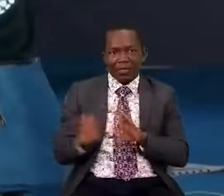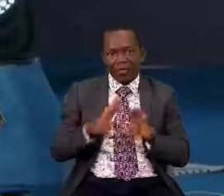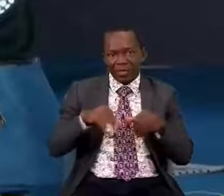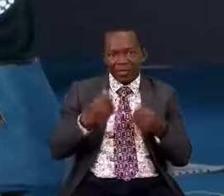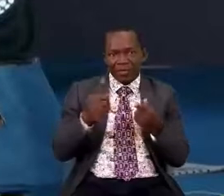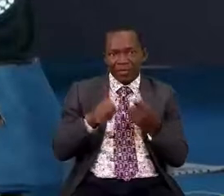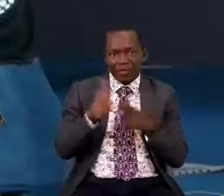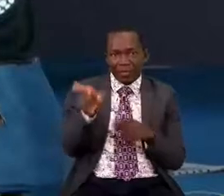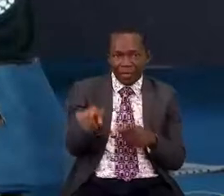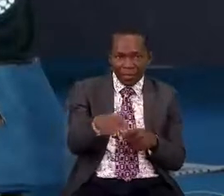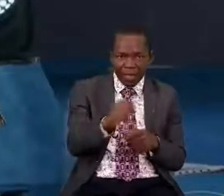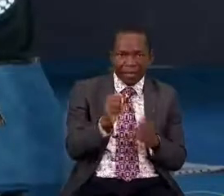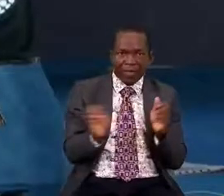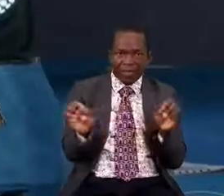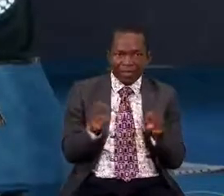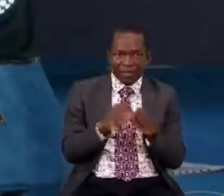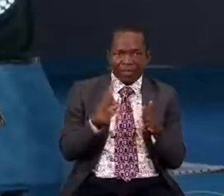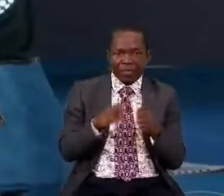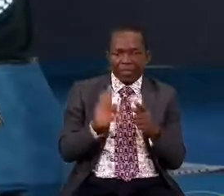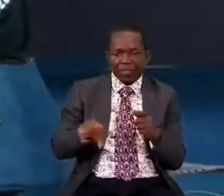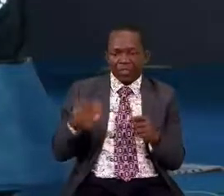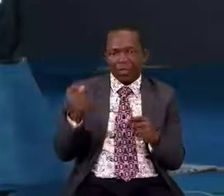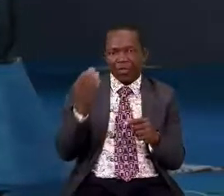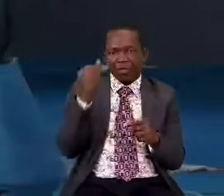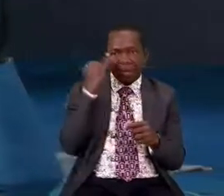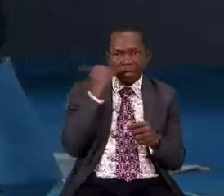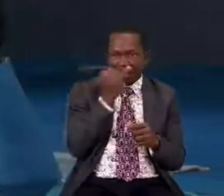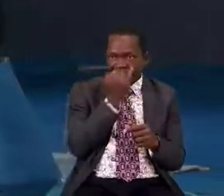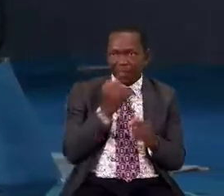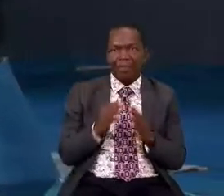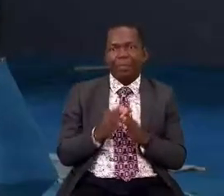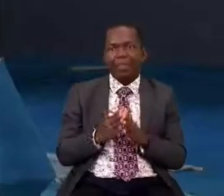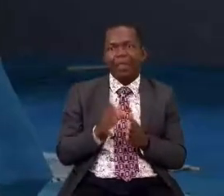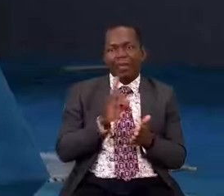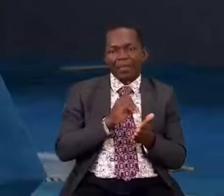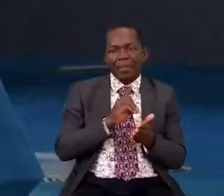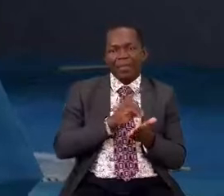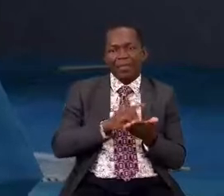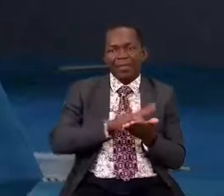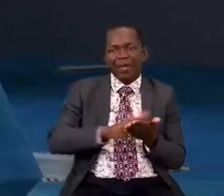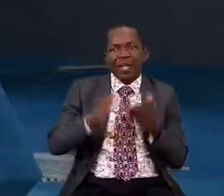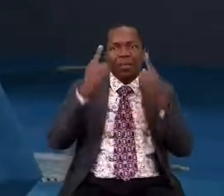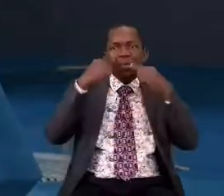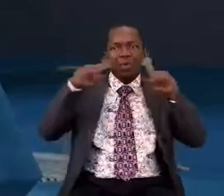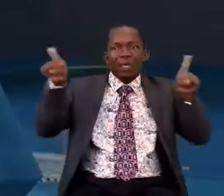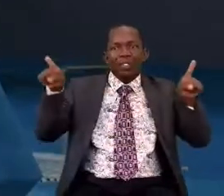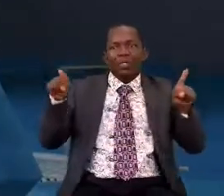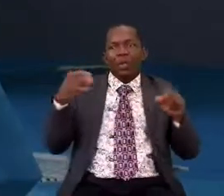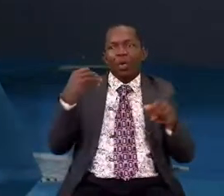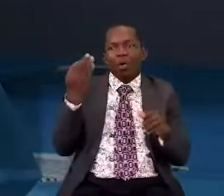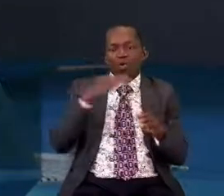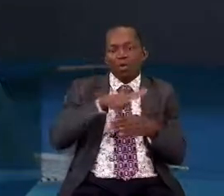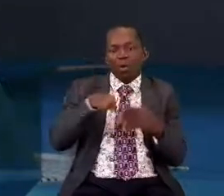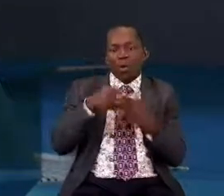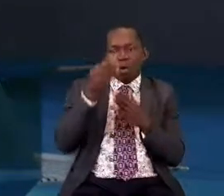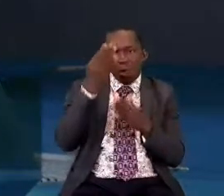La proclamation divine du Dieu omniscient. Voyons trois éléments ici. Premièrement, le